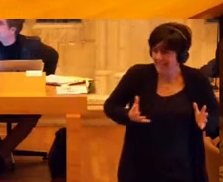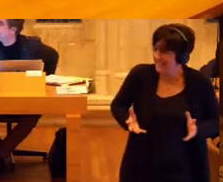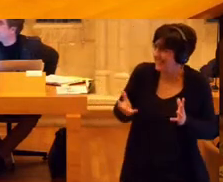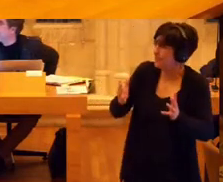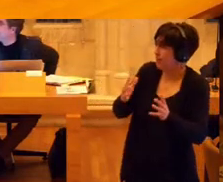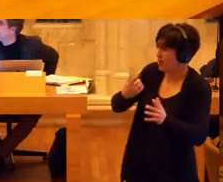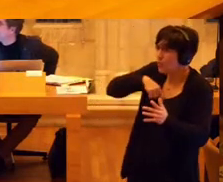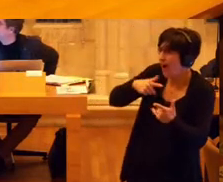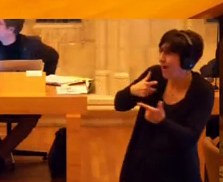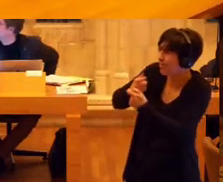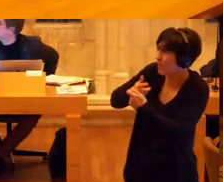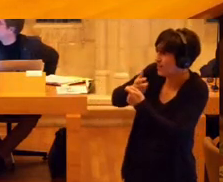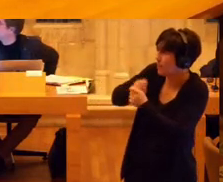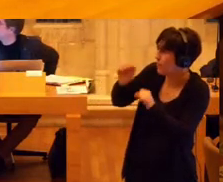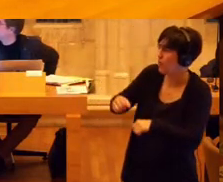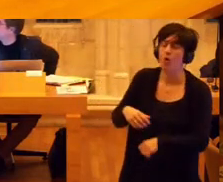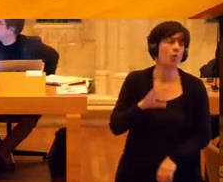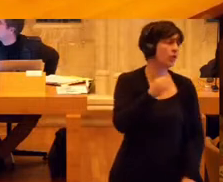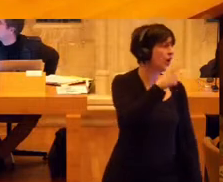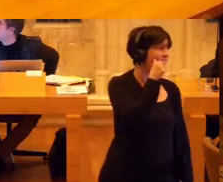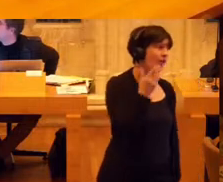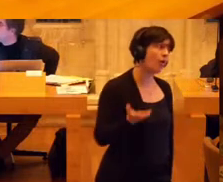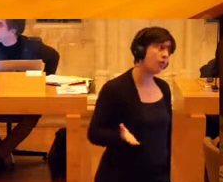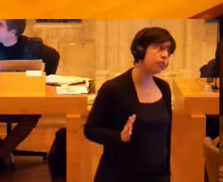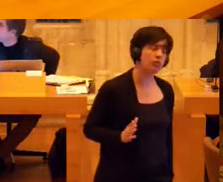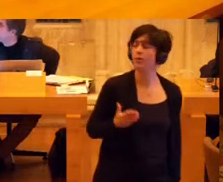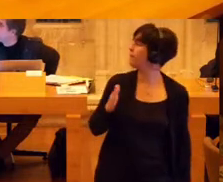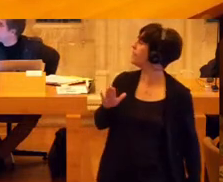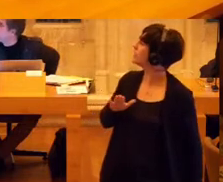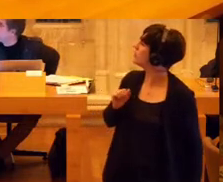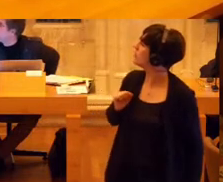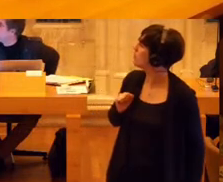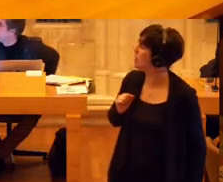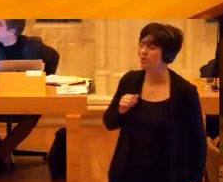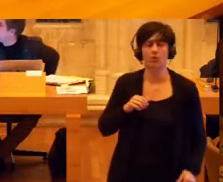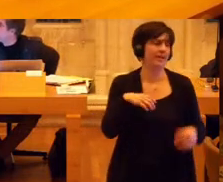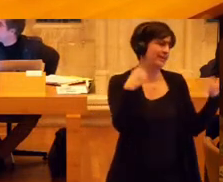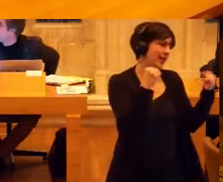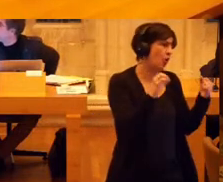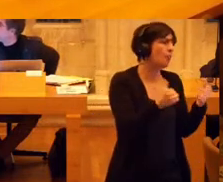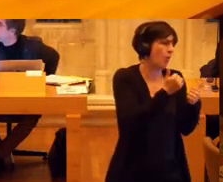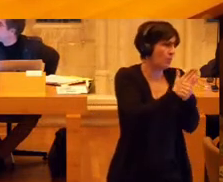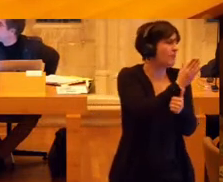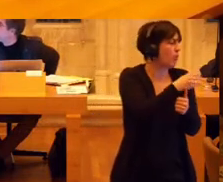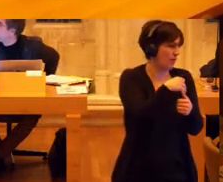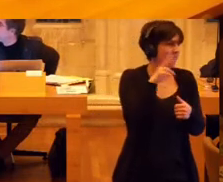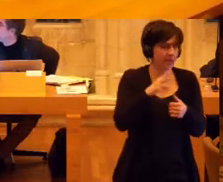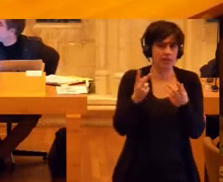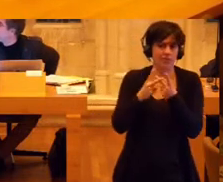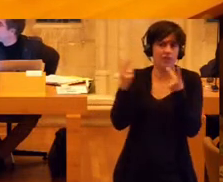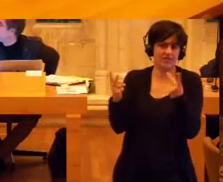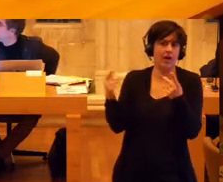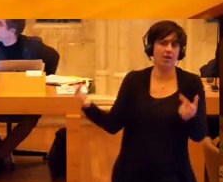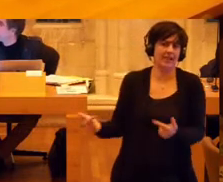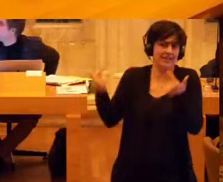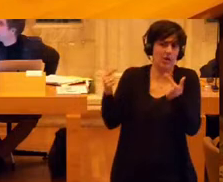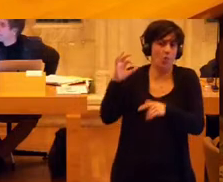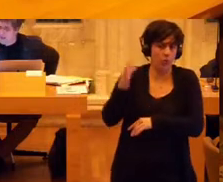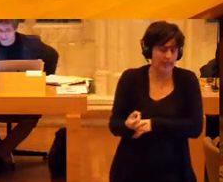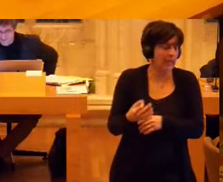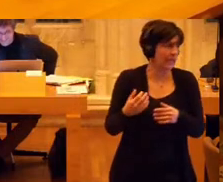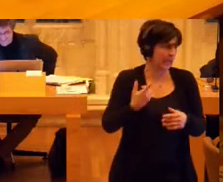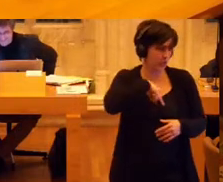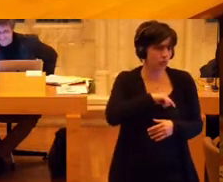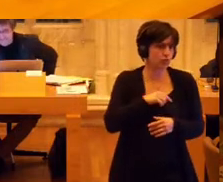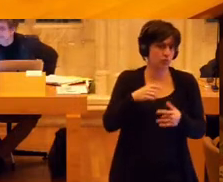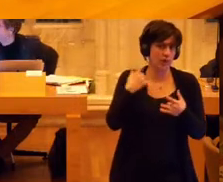pour faire... Les efforts... Pardon ? Oui, non, mais on est d'accord sur le premier point de ton propos et on est en train de travailler justement